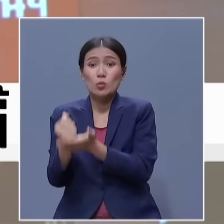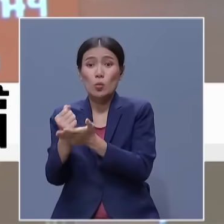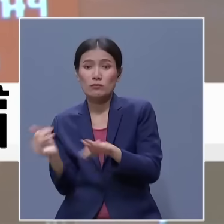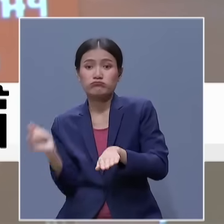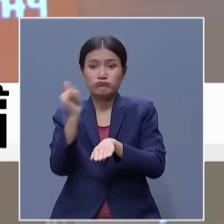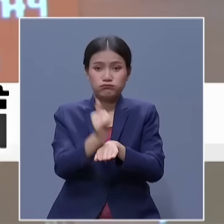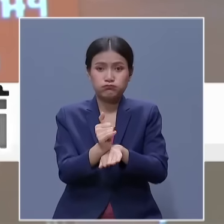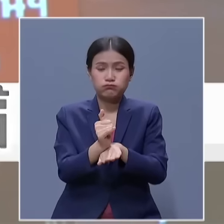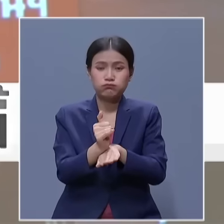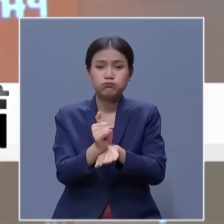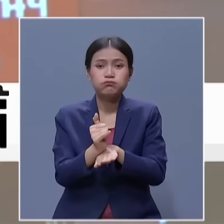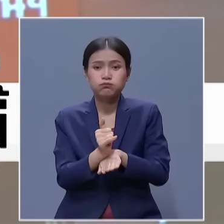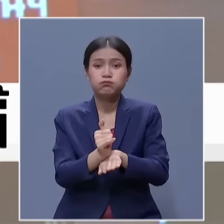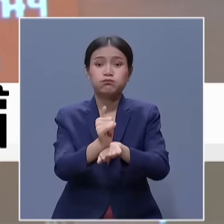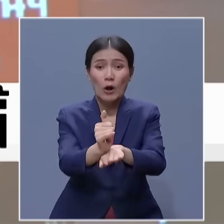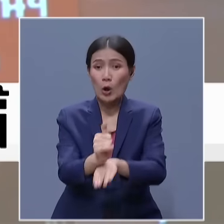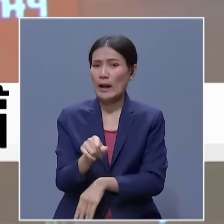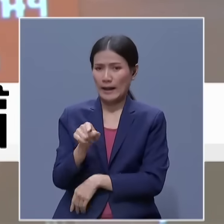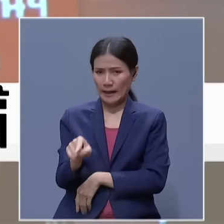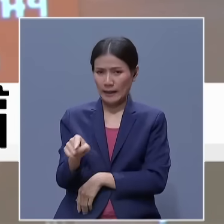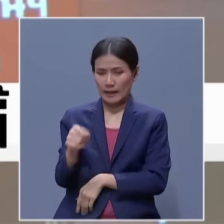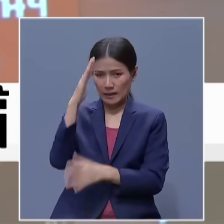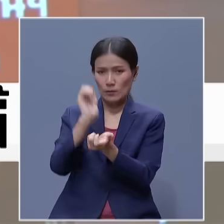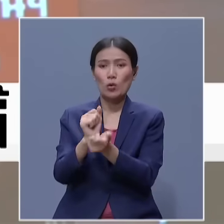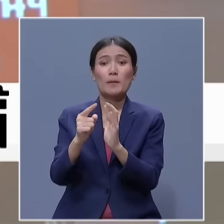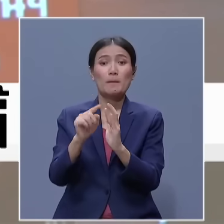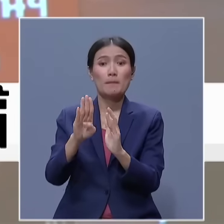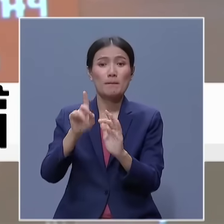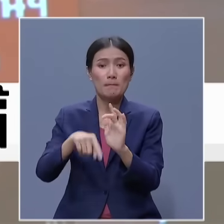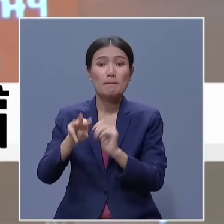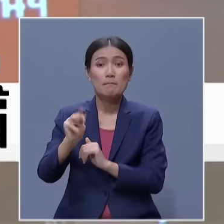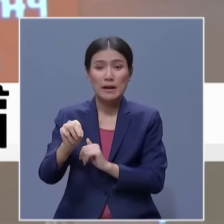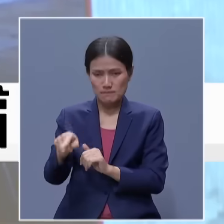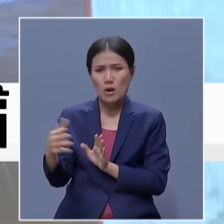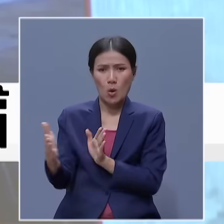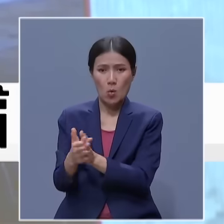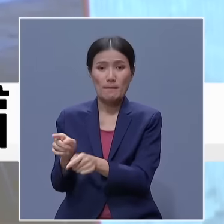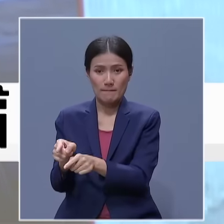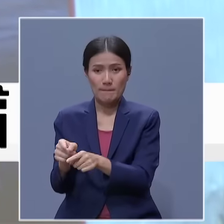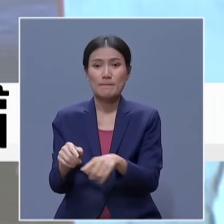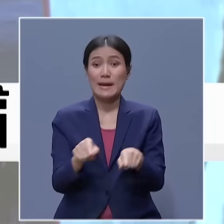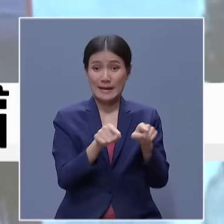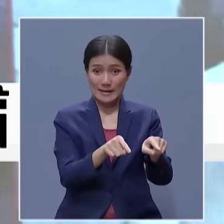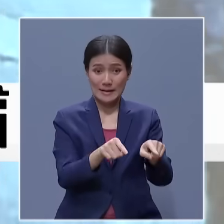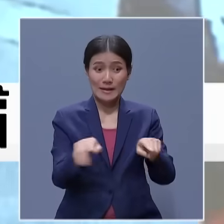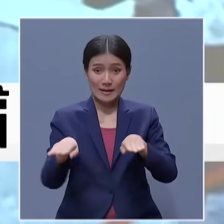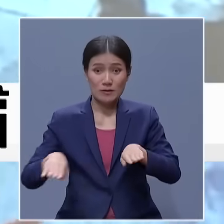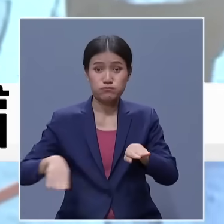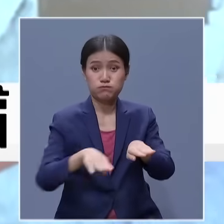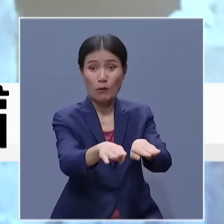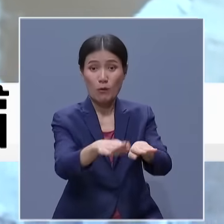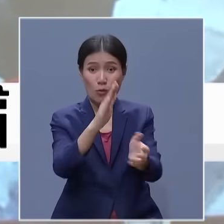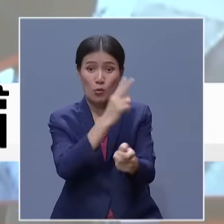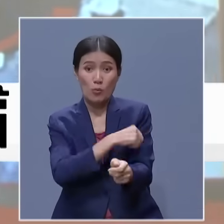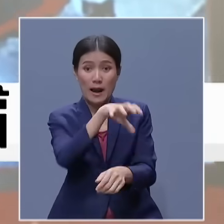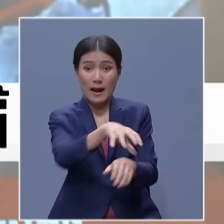เหตุการณ์ตรงนี้มีผู้กับเบิ้มเนี่ยอยู่ด้วยส่วนอีกภาพนึงจะเป็นฝั่งของกำนันนกนะครับช่วงก่อนเกิดเหตุ